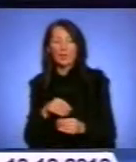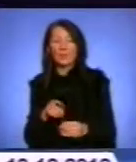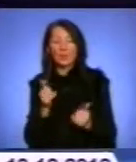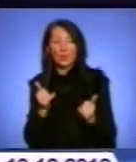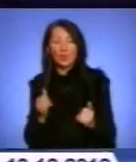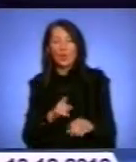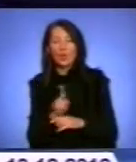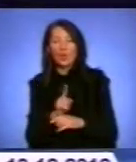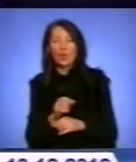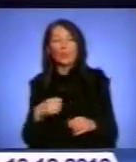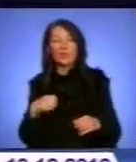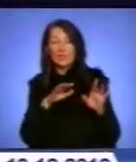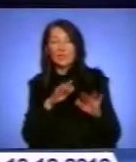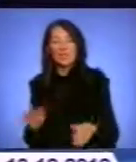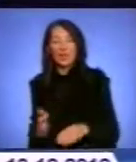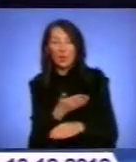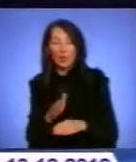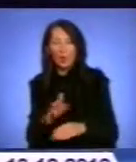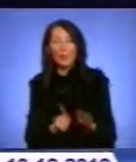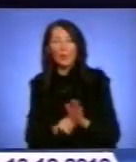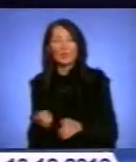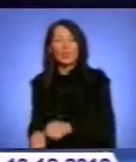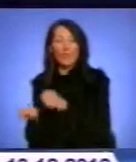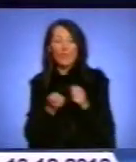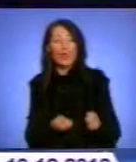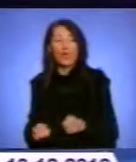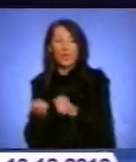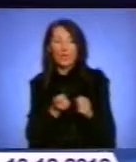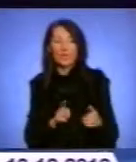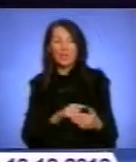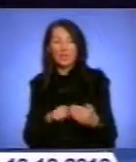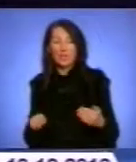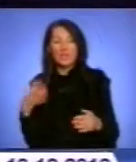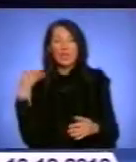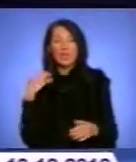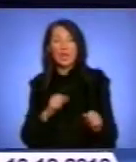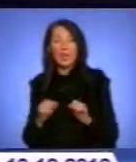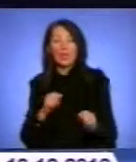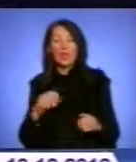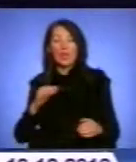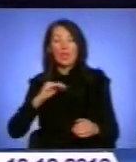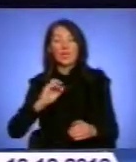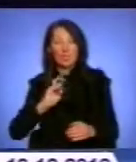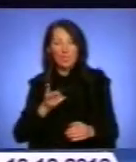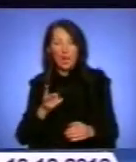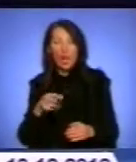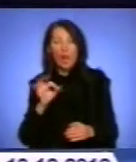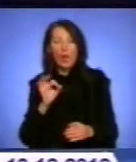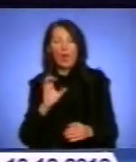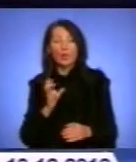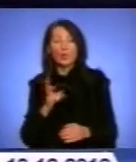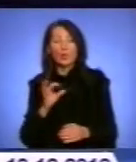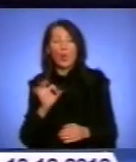але й почали вивозити, зазначив заступник начальника управління житлово-комунального господарства Тернопільської міської ради Олег